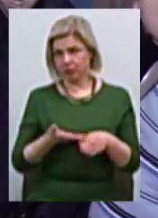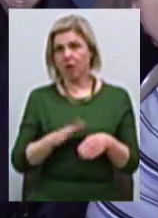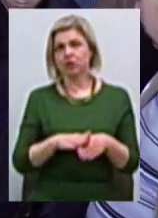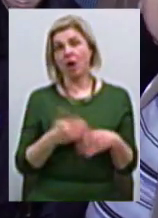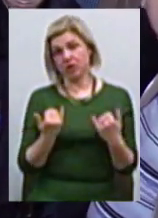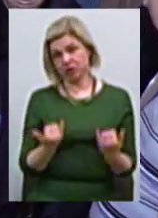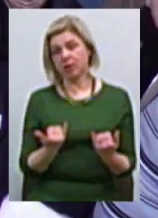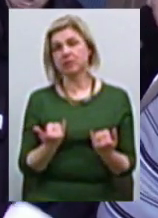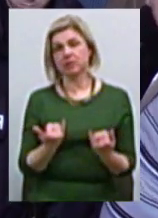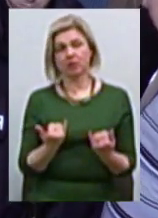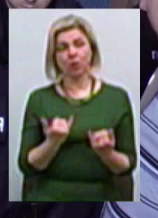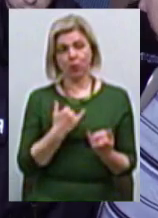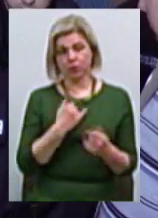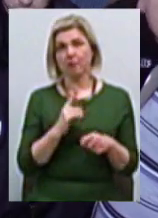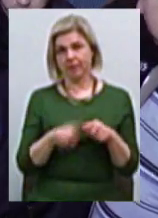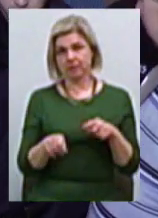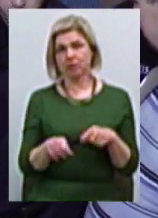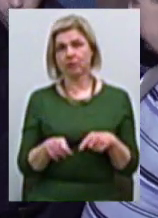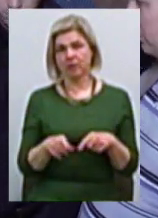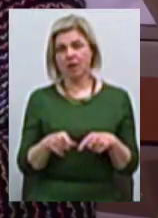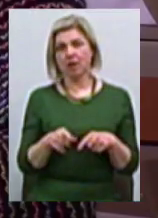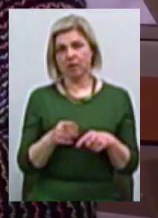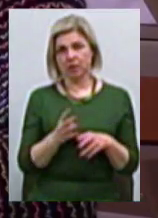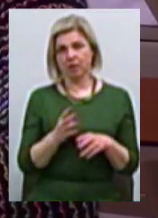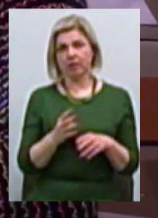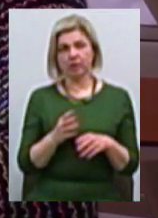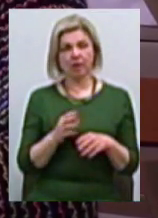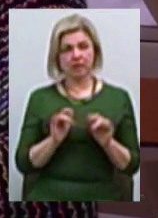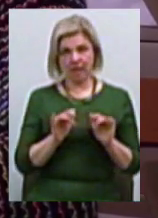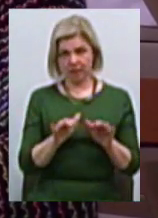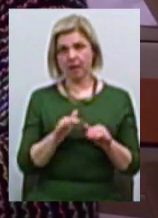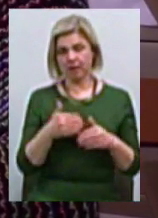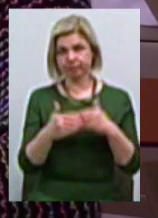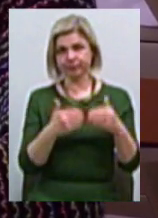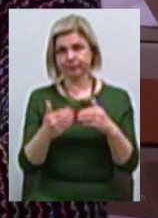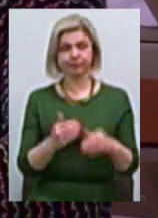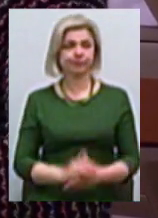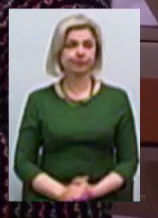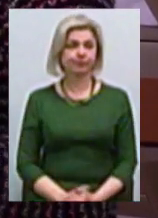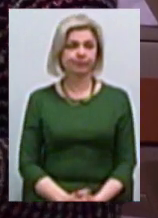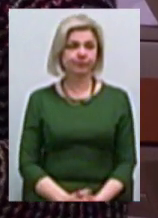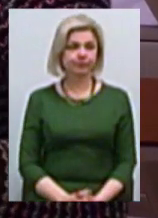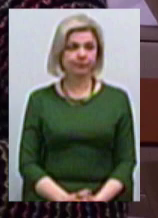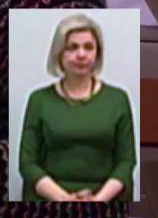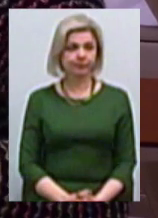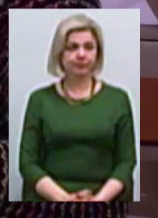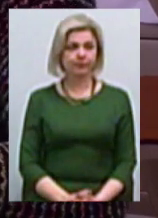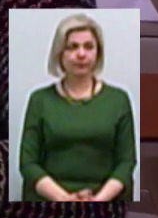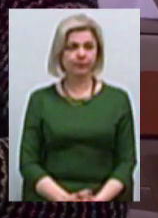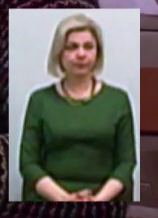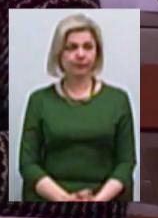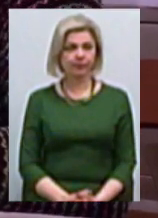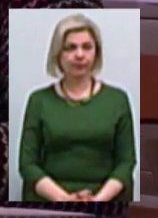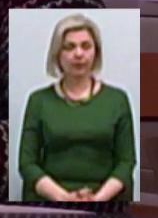зараз у нас швидко просувається справа. Кількість виборців бюлетенів, що не підлягають на врахуванню, нуль.